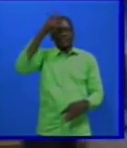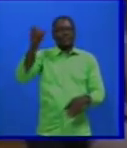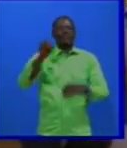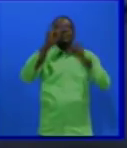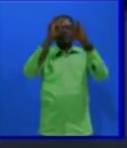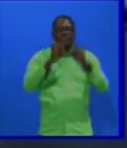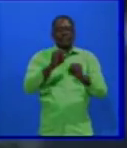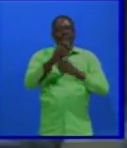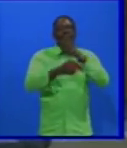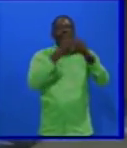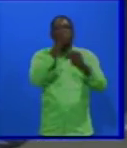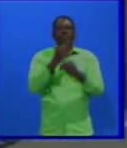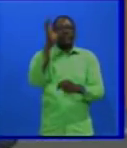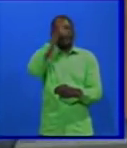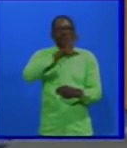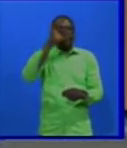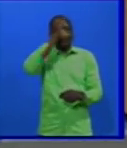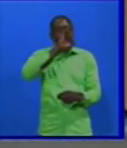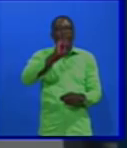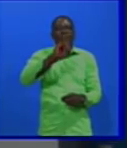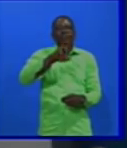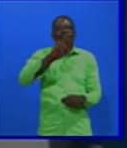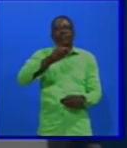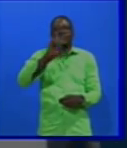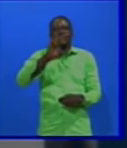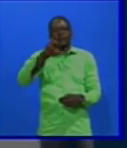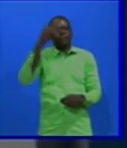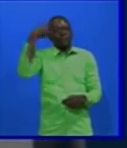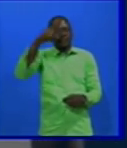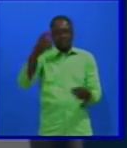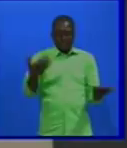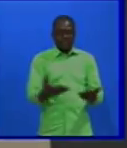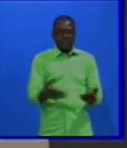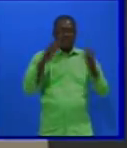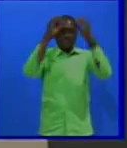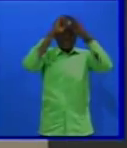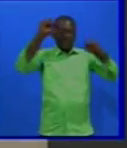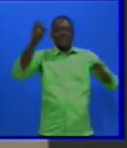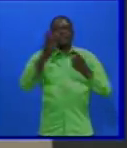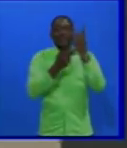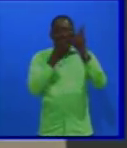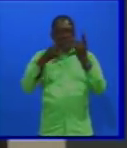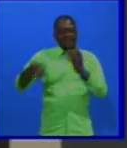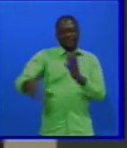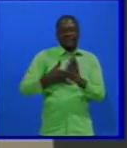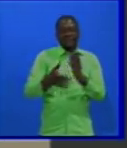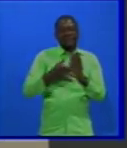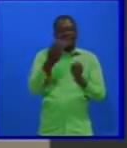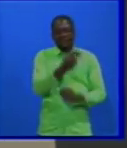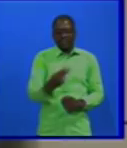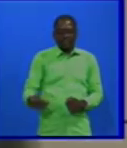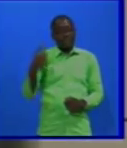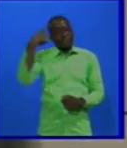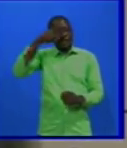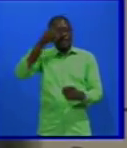recherche agronomique INRA de Dijon. Ici, le président du Faso visite les dernières technologies en matière d'agronomie et